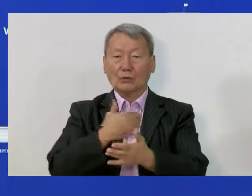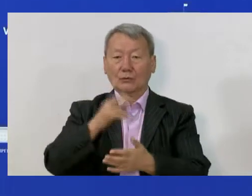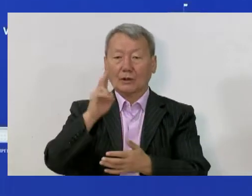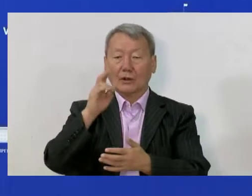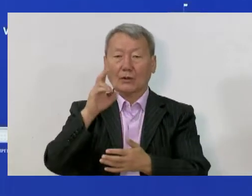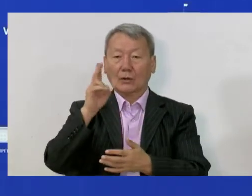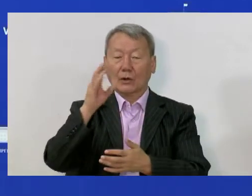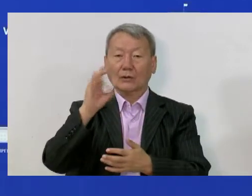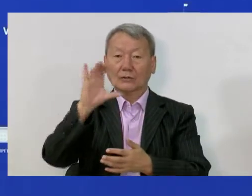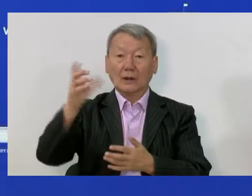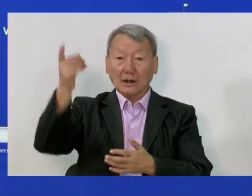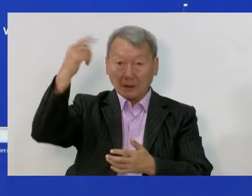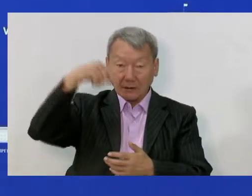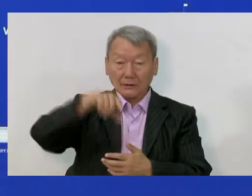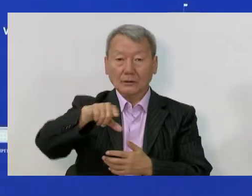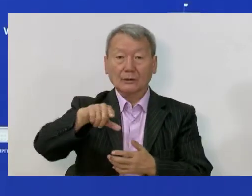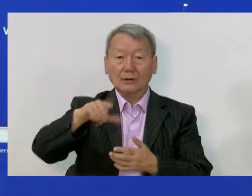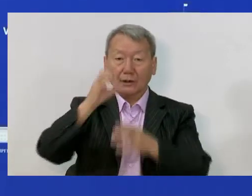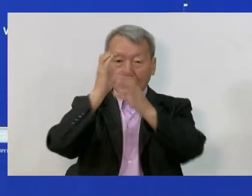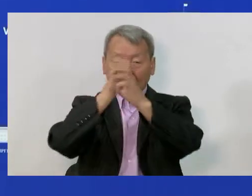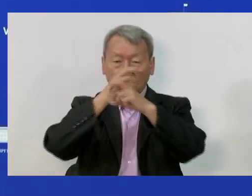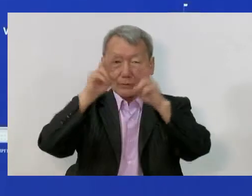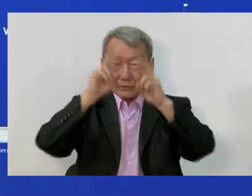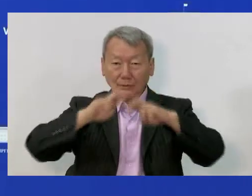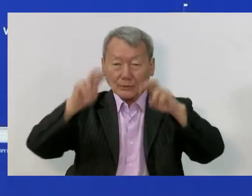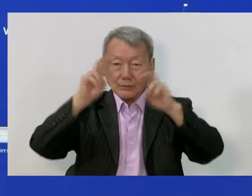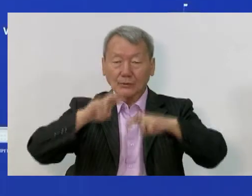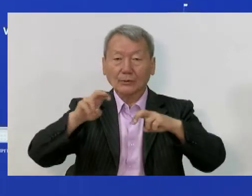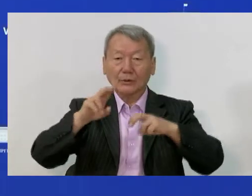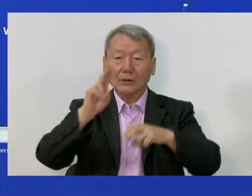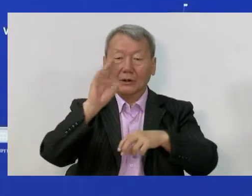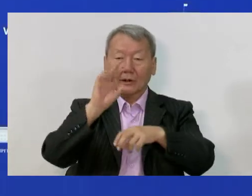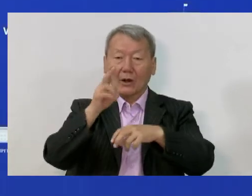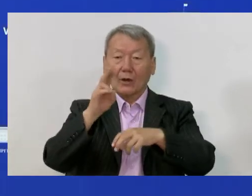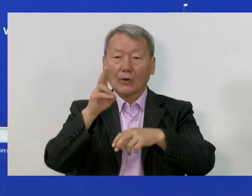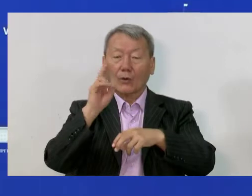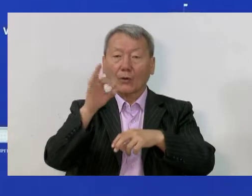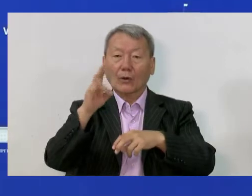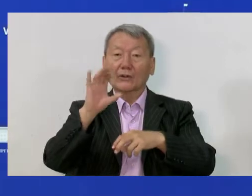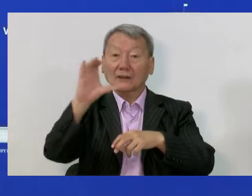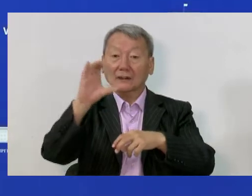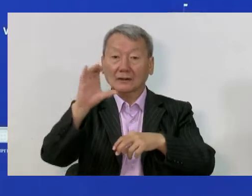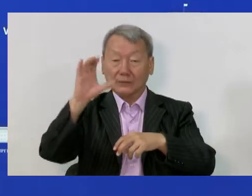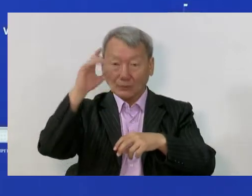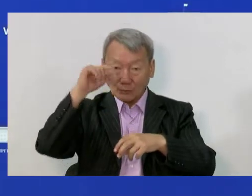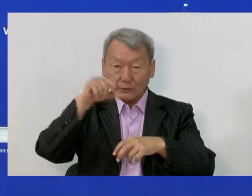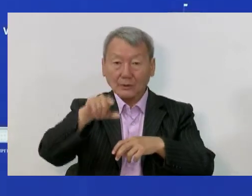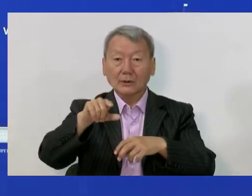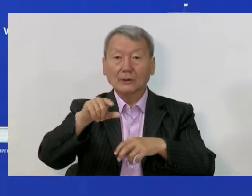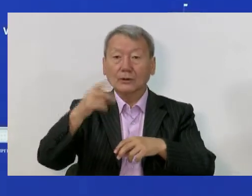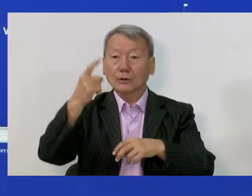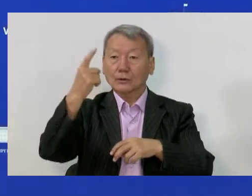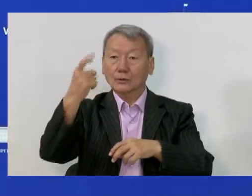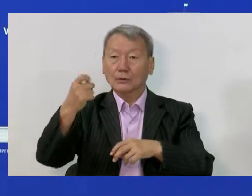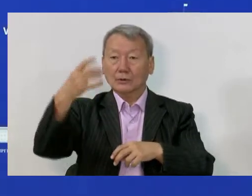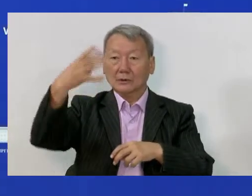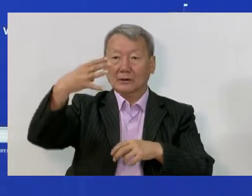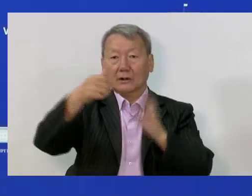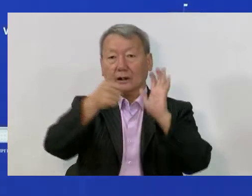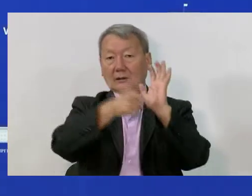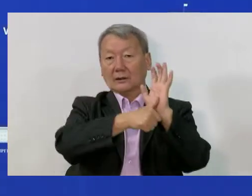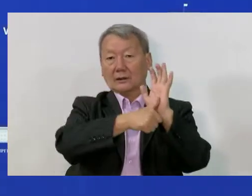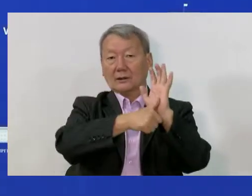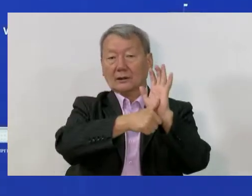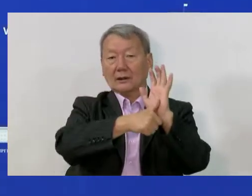Алларын ешінен лабораториялық тастықталған COVID-19 жаңы ұшырылары 146-ны